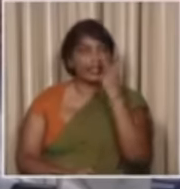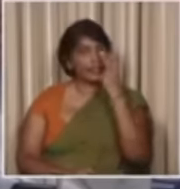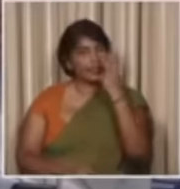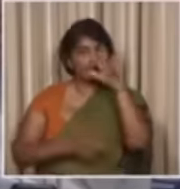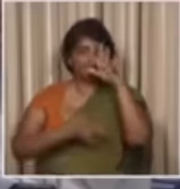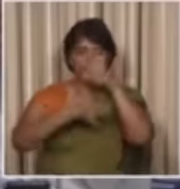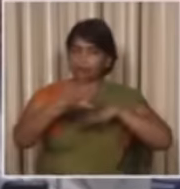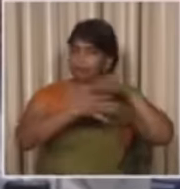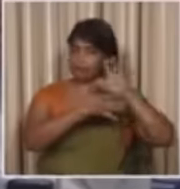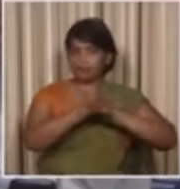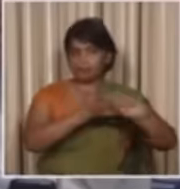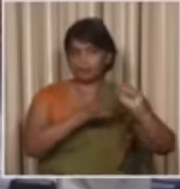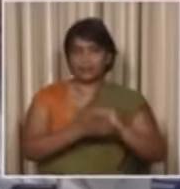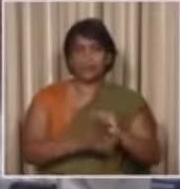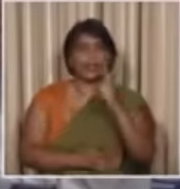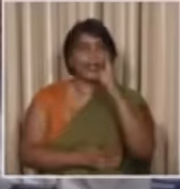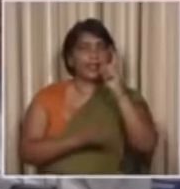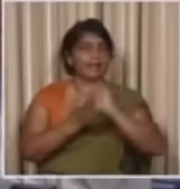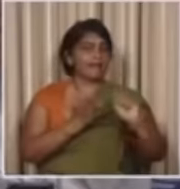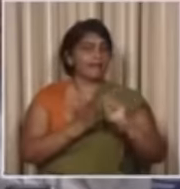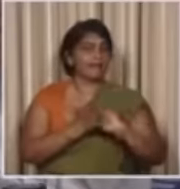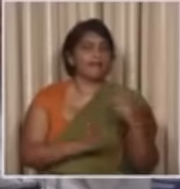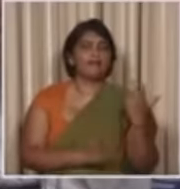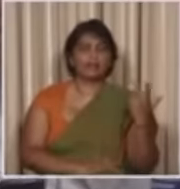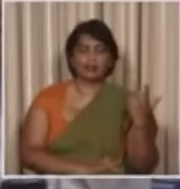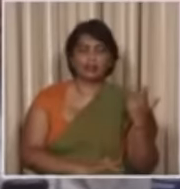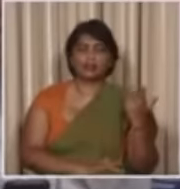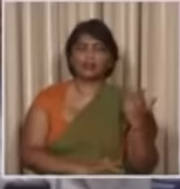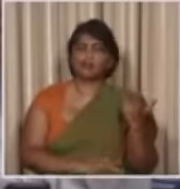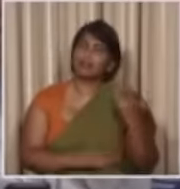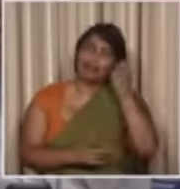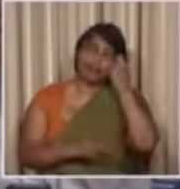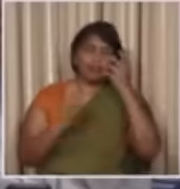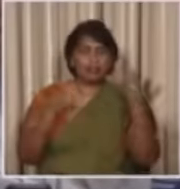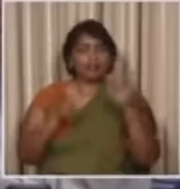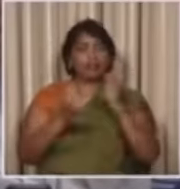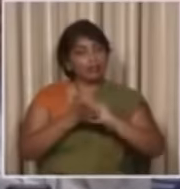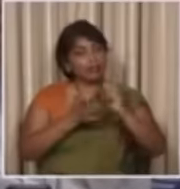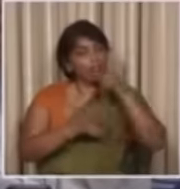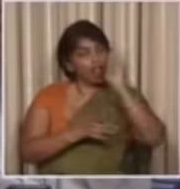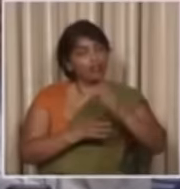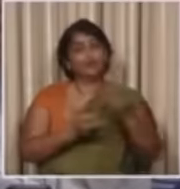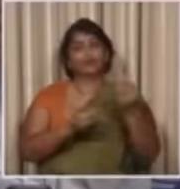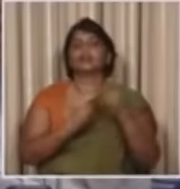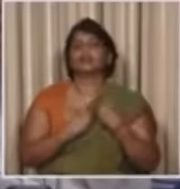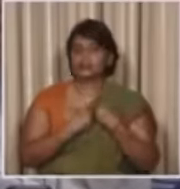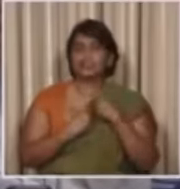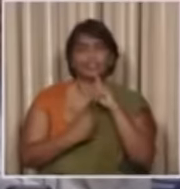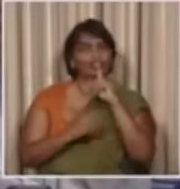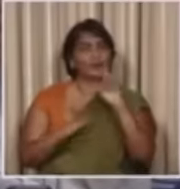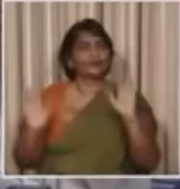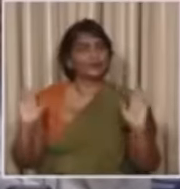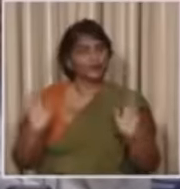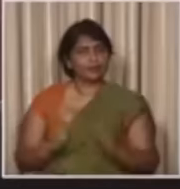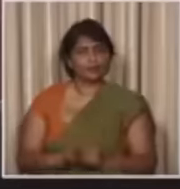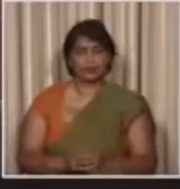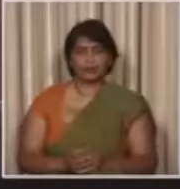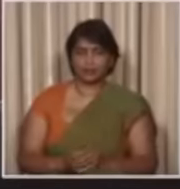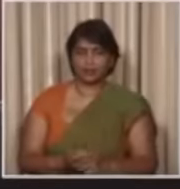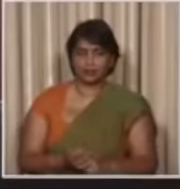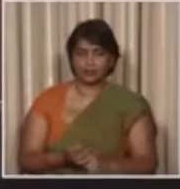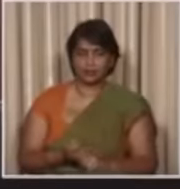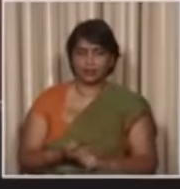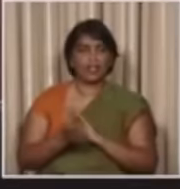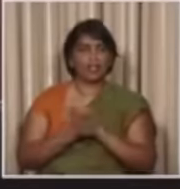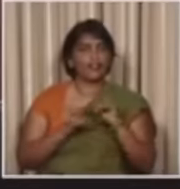ලියලා තියෙනවා එක්කෙනෙක් ලියන්න තීන්දුව මොකක් වුණත් කමහ ලියලා තීන්දුව දෙන්න කියලා ඉතරයි මං කිව්වේ හරි කොහමද